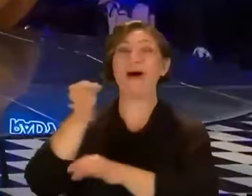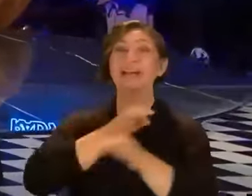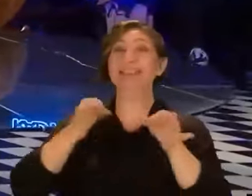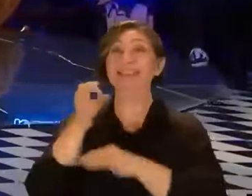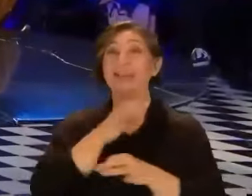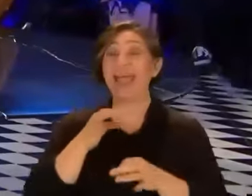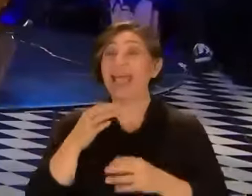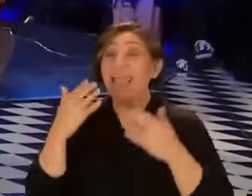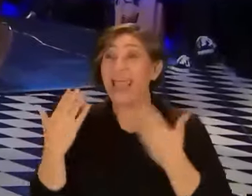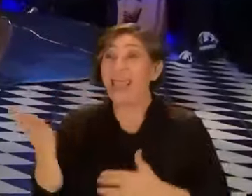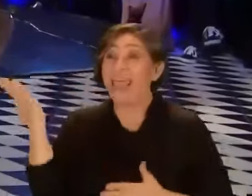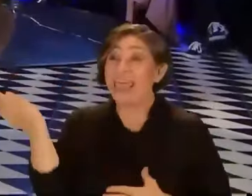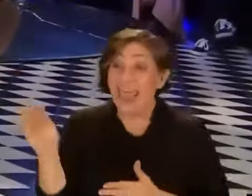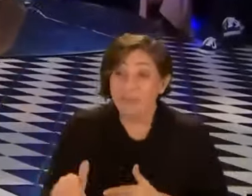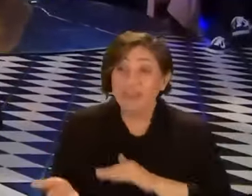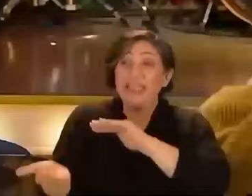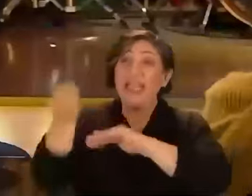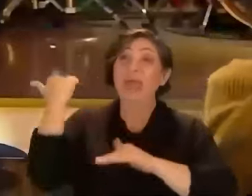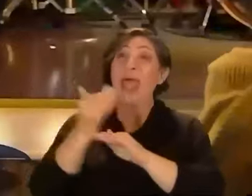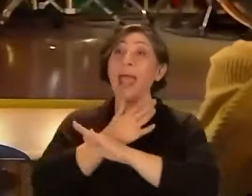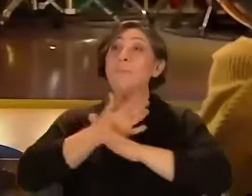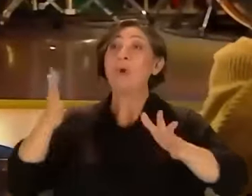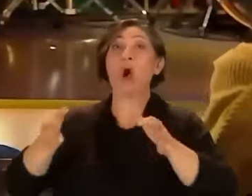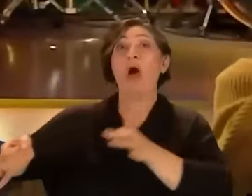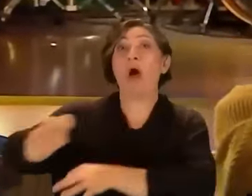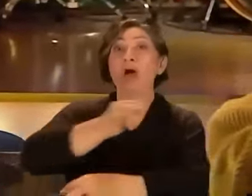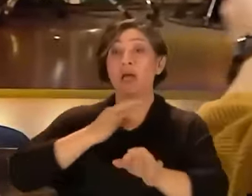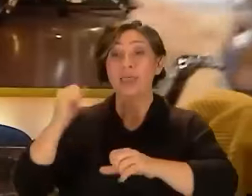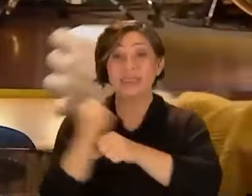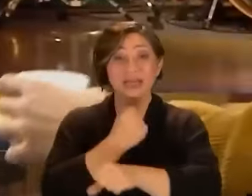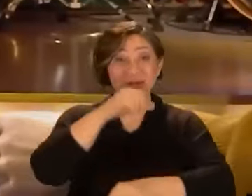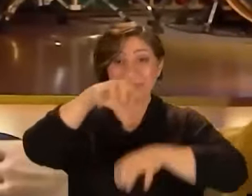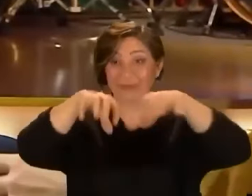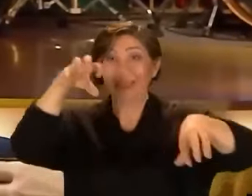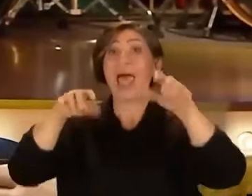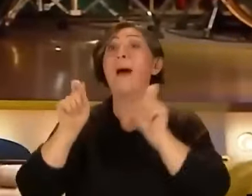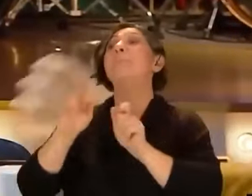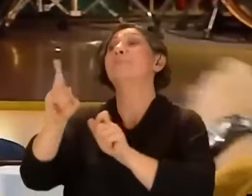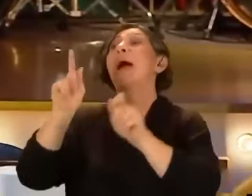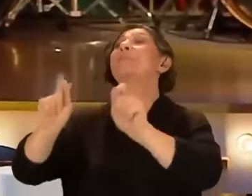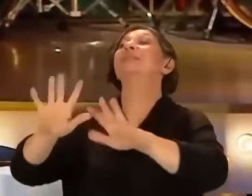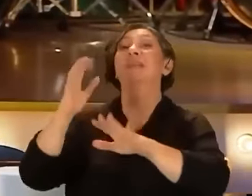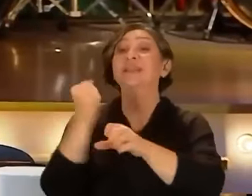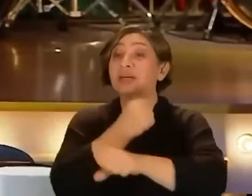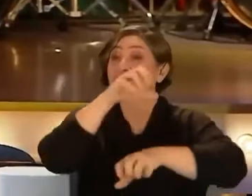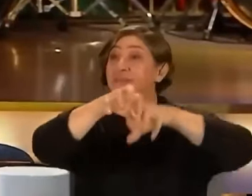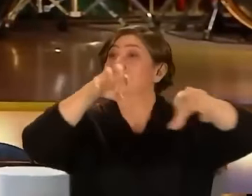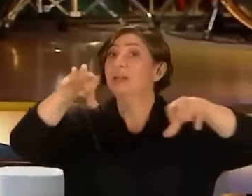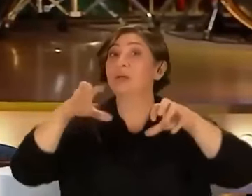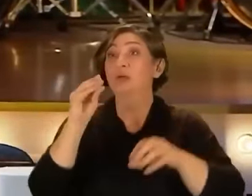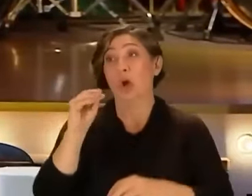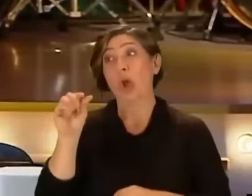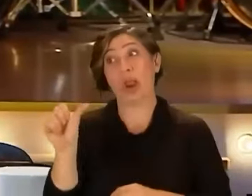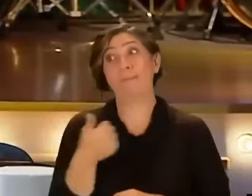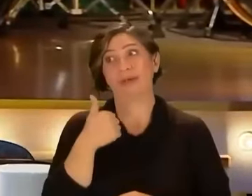Büyük prodüksiyon. Yani gelmiş geçmiş en büyük prodüksiyon. Kayaları yerleştirmediyseniz oraya. Çünkü kayalar